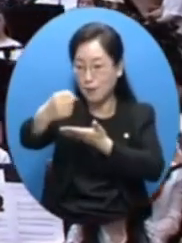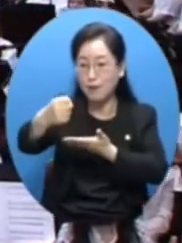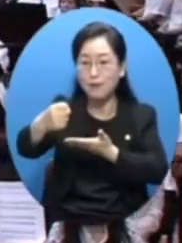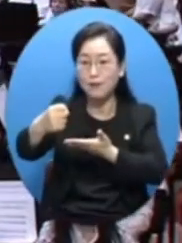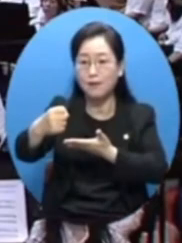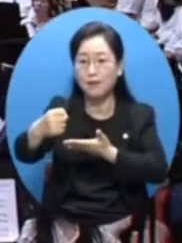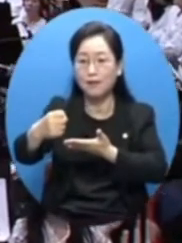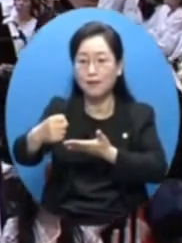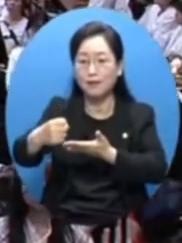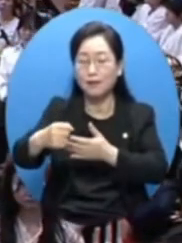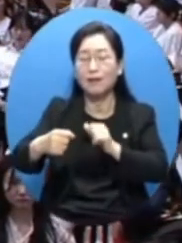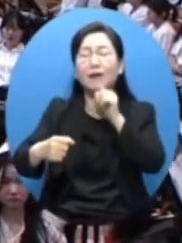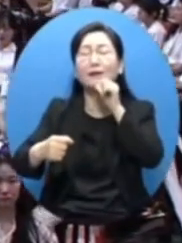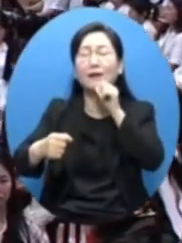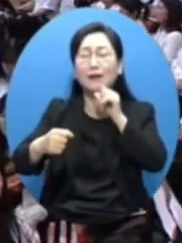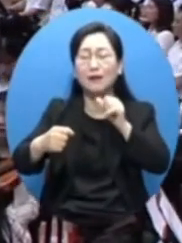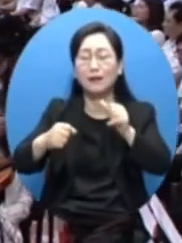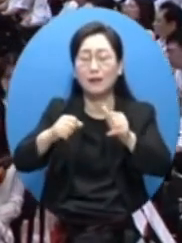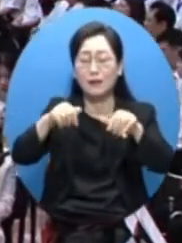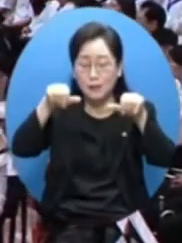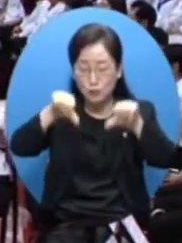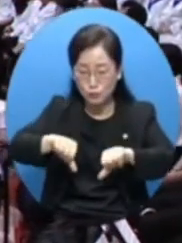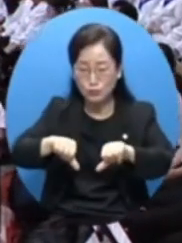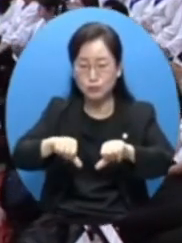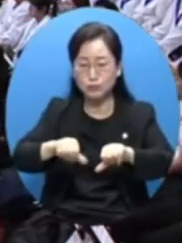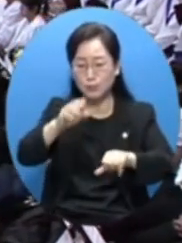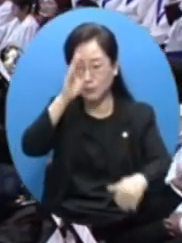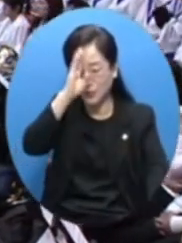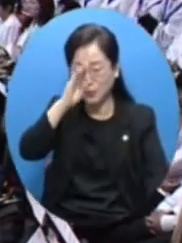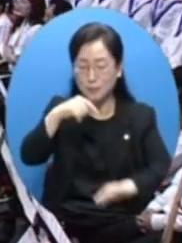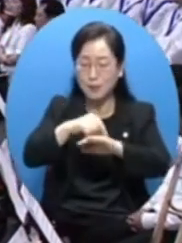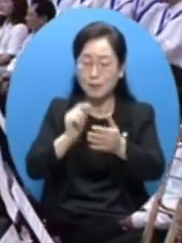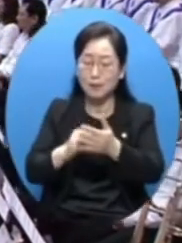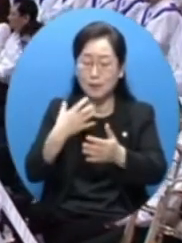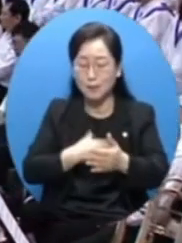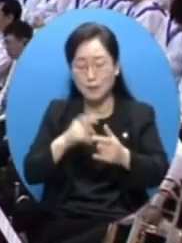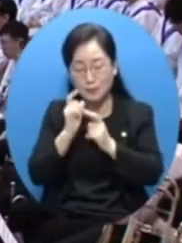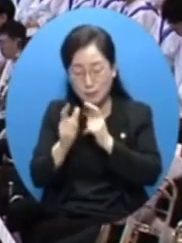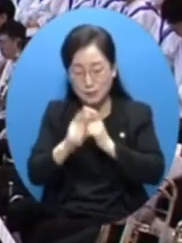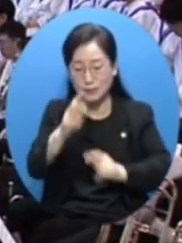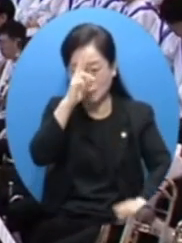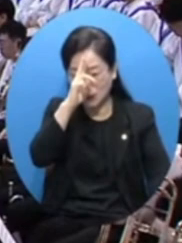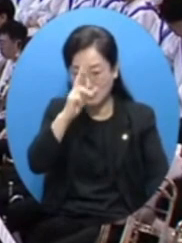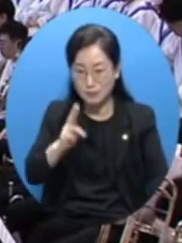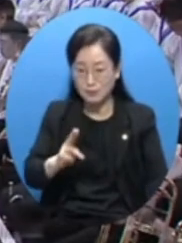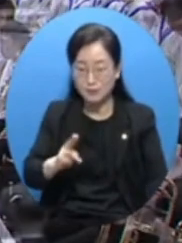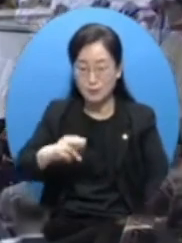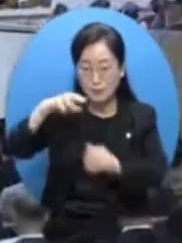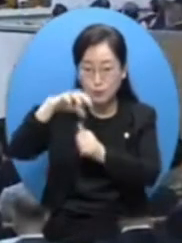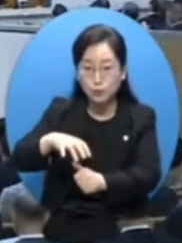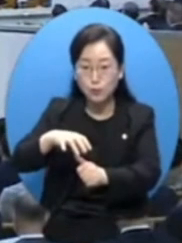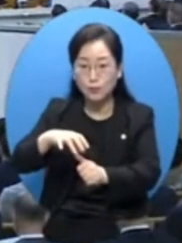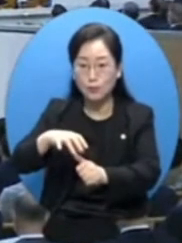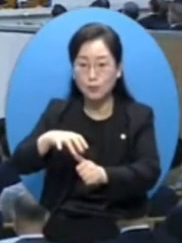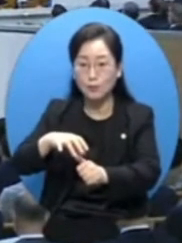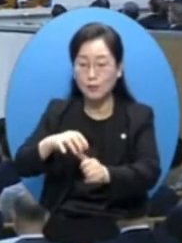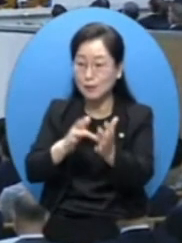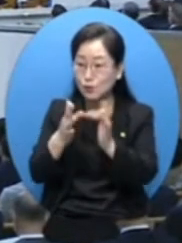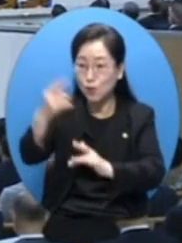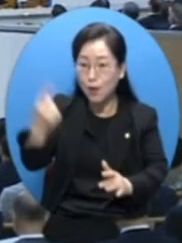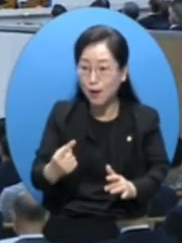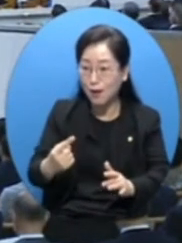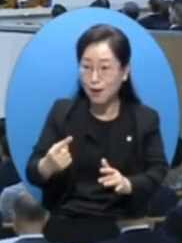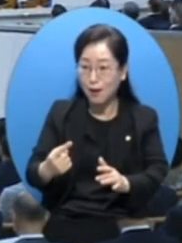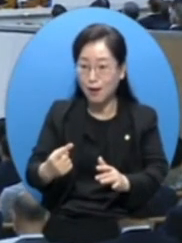그래서 가난과 저주, 질병, 마음의 염려, 그지 걱정이 우리를 짓누르고 있었는데, 예수님 오셔서